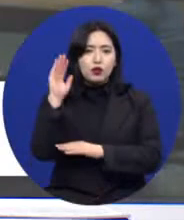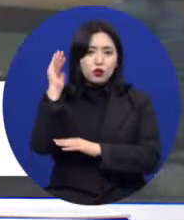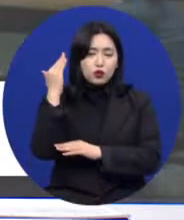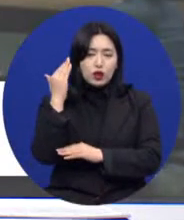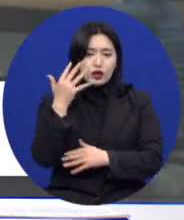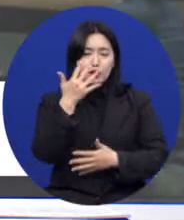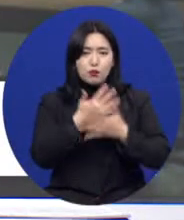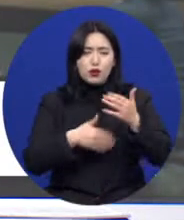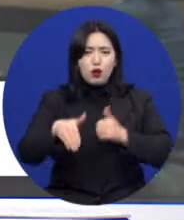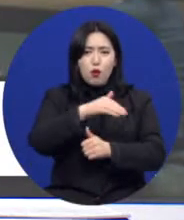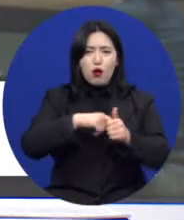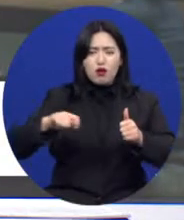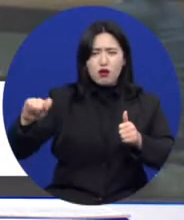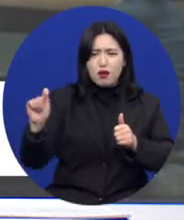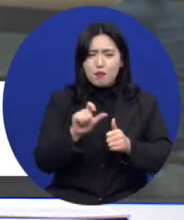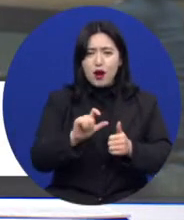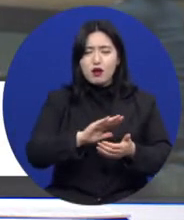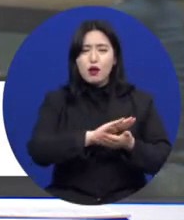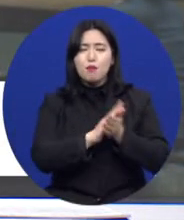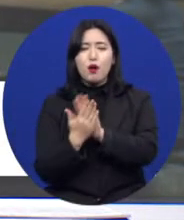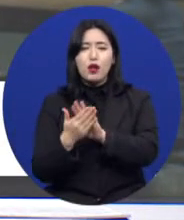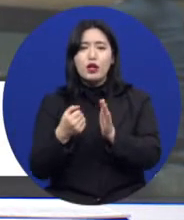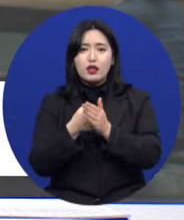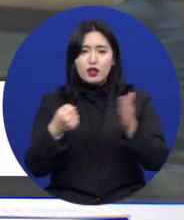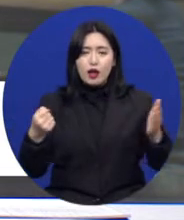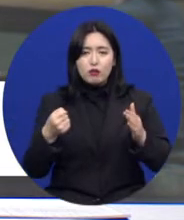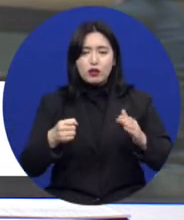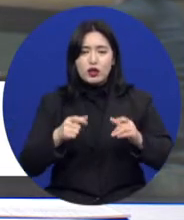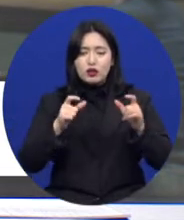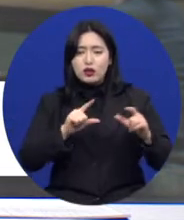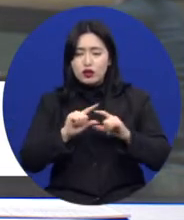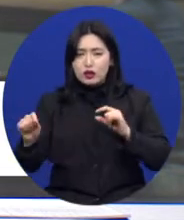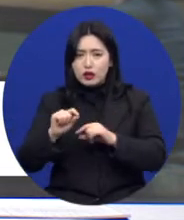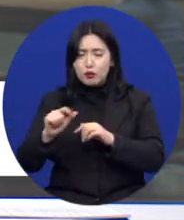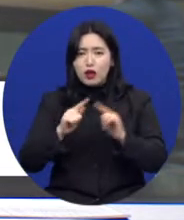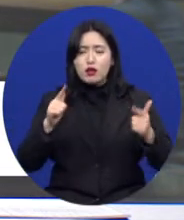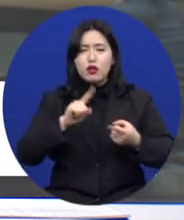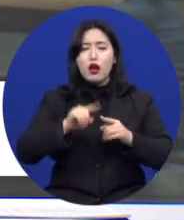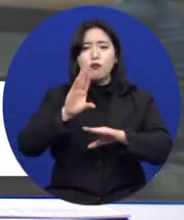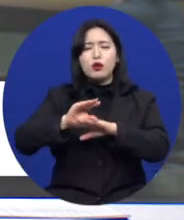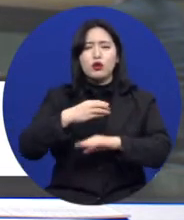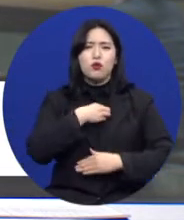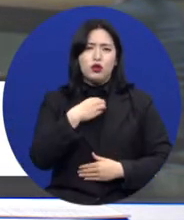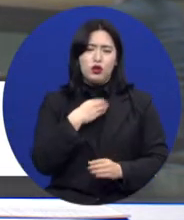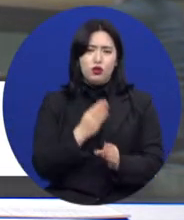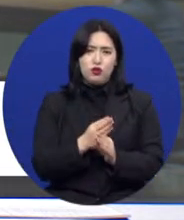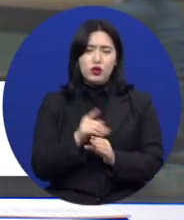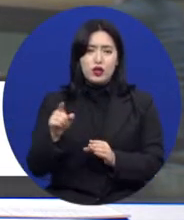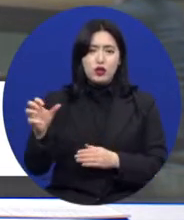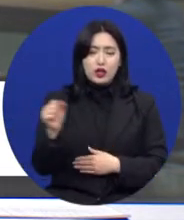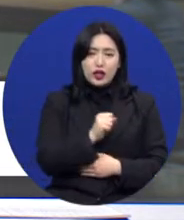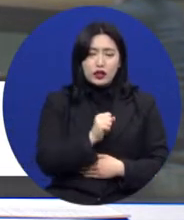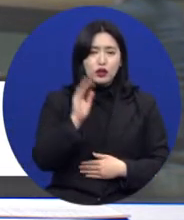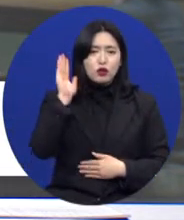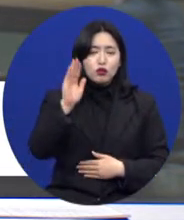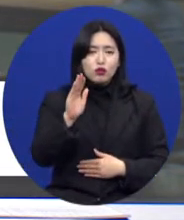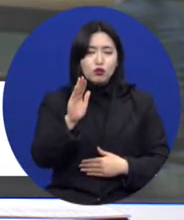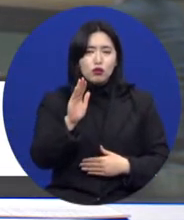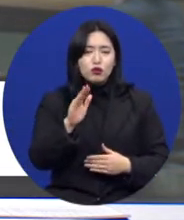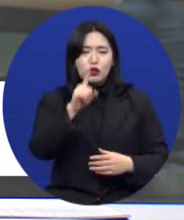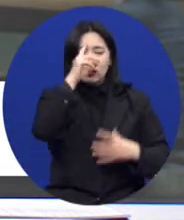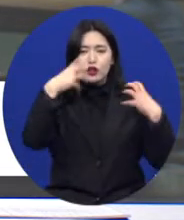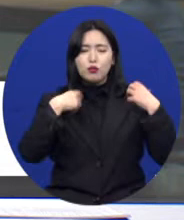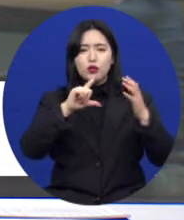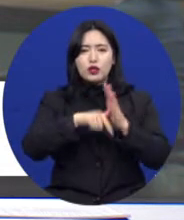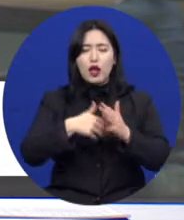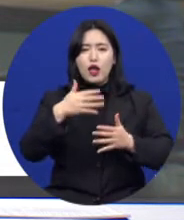최근 미디어 환경이 빠르게 변하면서 지상파 방송이 위기를 맞고 있는 상황인데요. 이를 두고 차기 정부에서